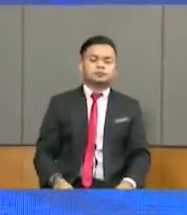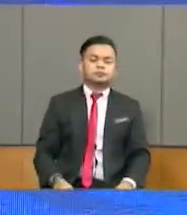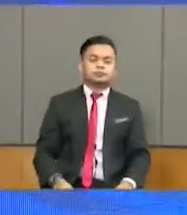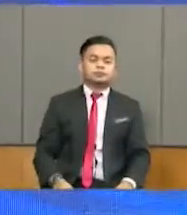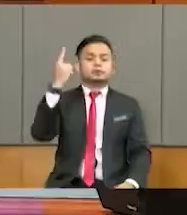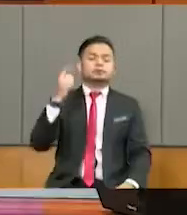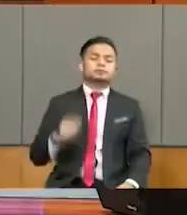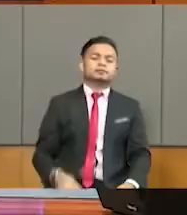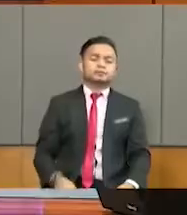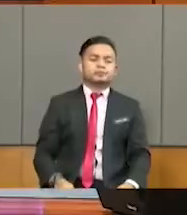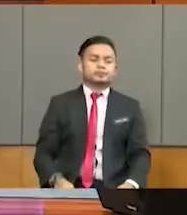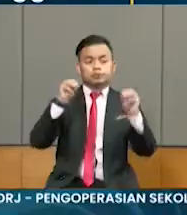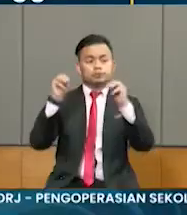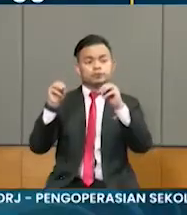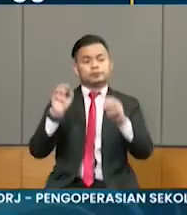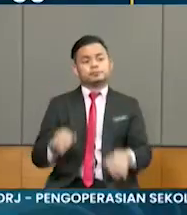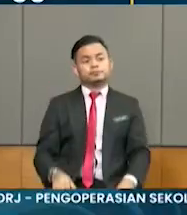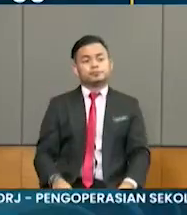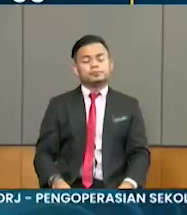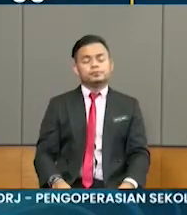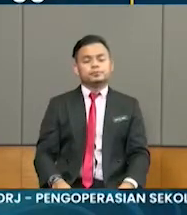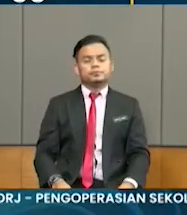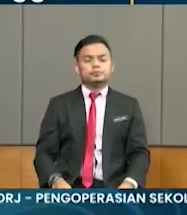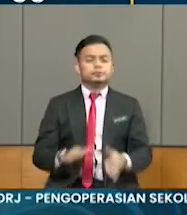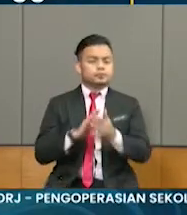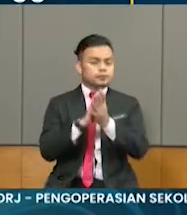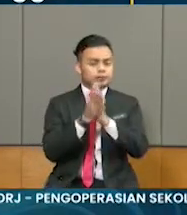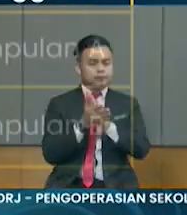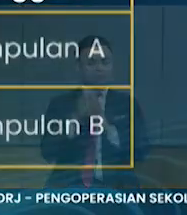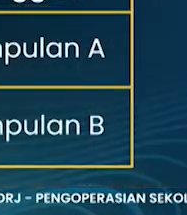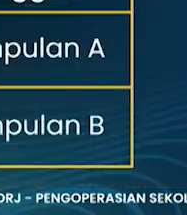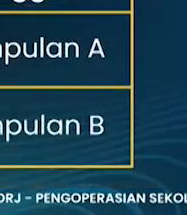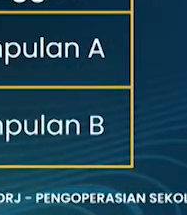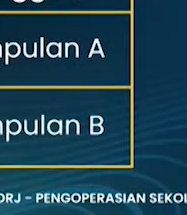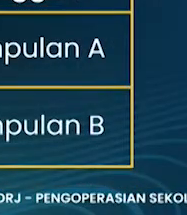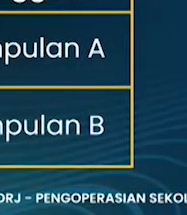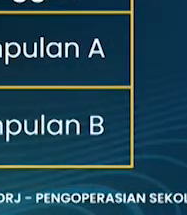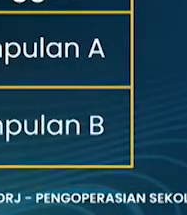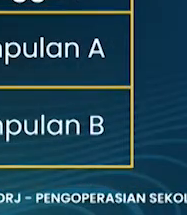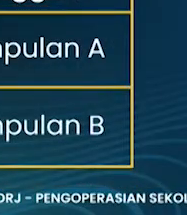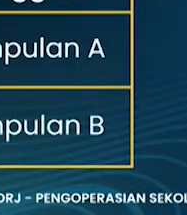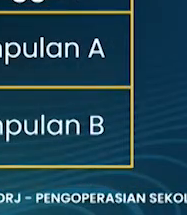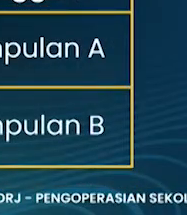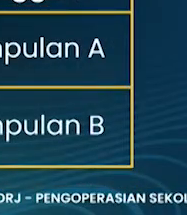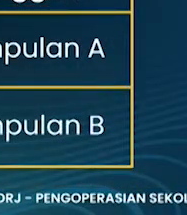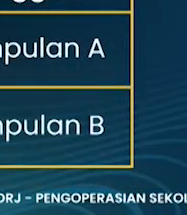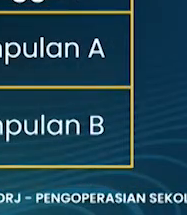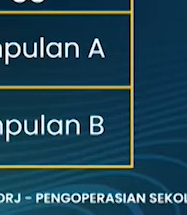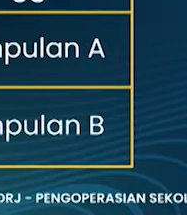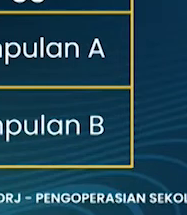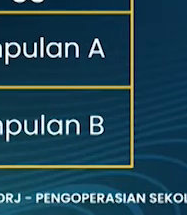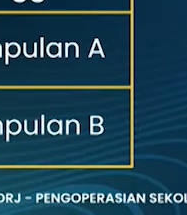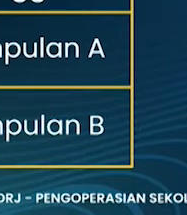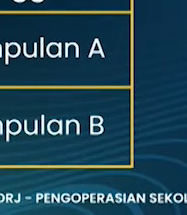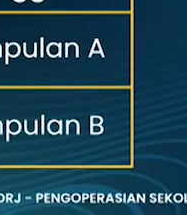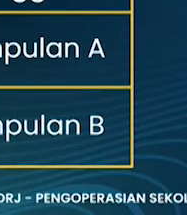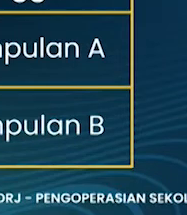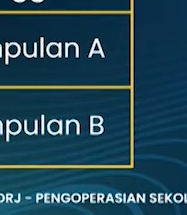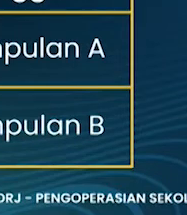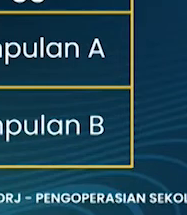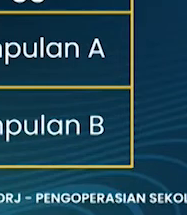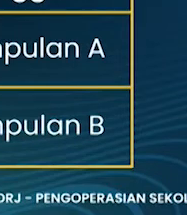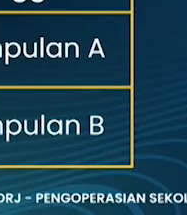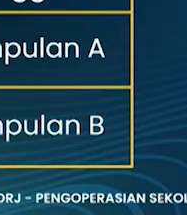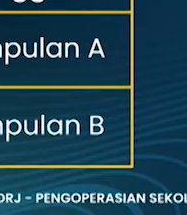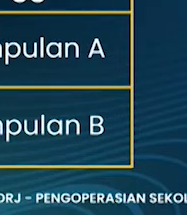semua kelas. Sebagai contoh, tingkatan 5A akan dibahagikan kepada dua kumpulan. 5A kumpulan